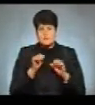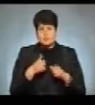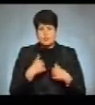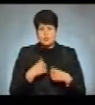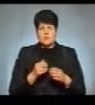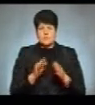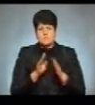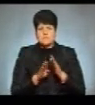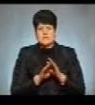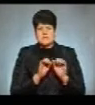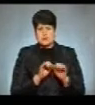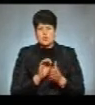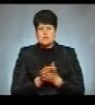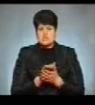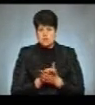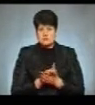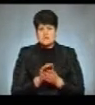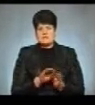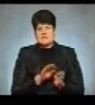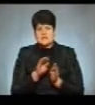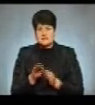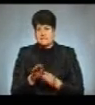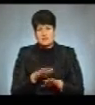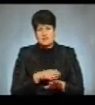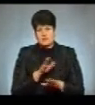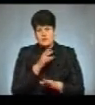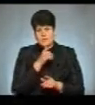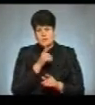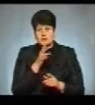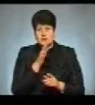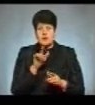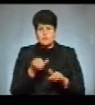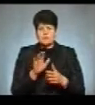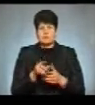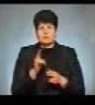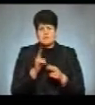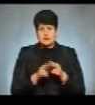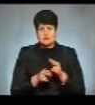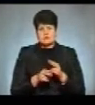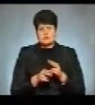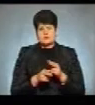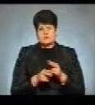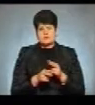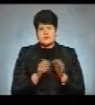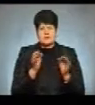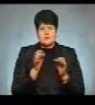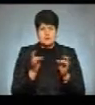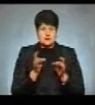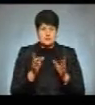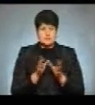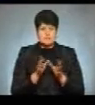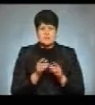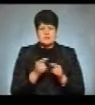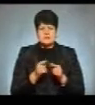підзахисного ознайомиться, відповідно, суд відкладений на довгий період часу. Після того, я думаю, що ми вже будемо завершувати. Жодним разом, жодним чином